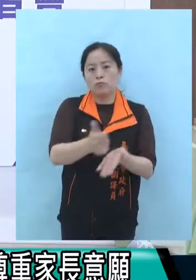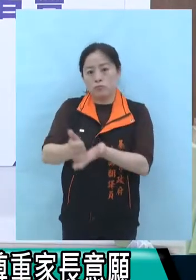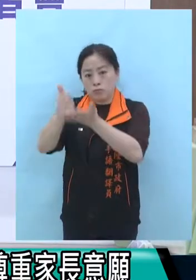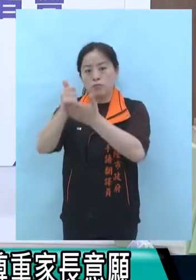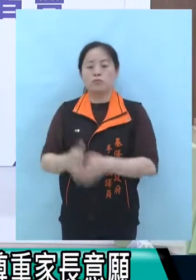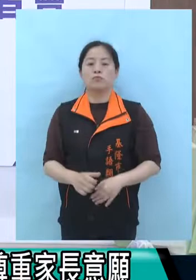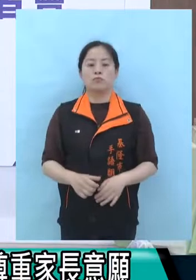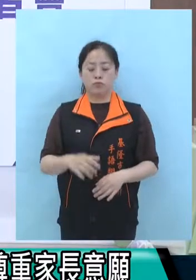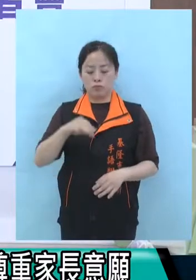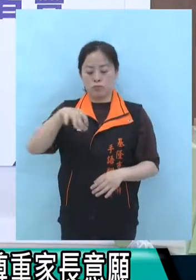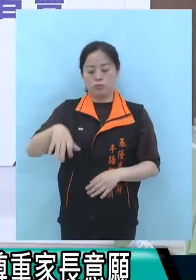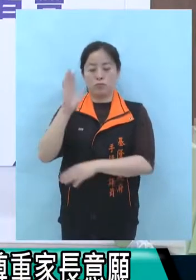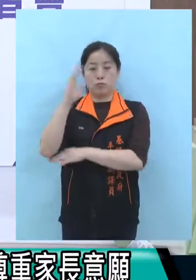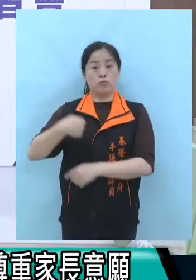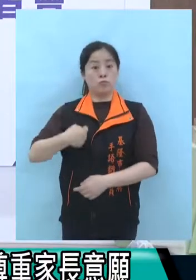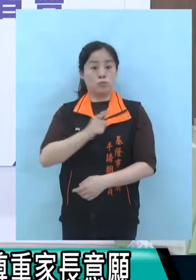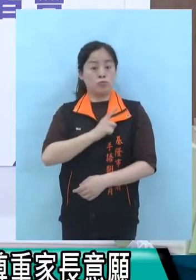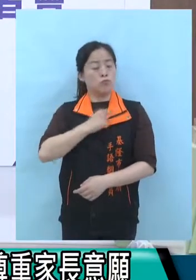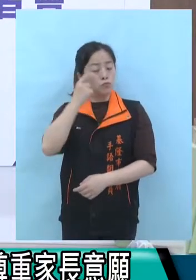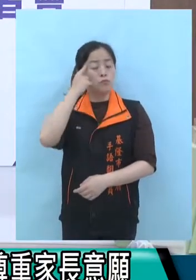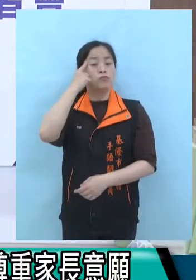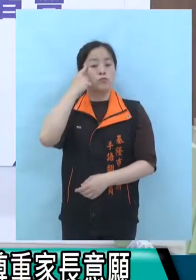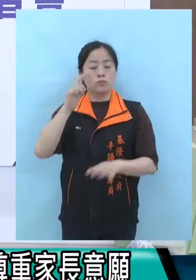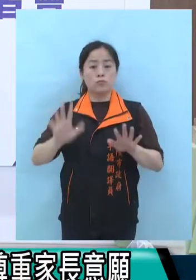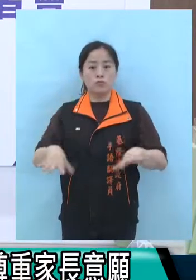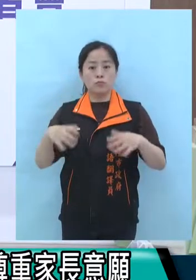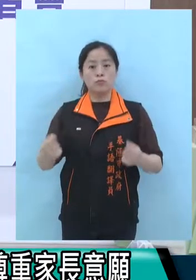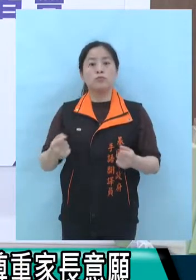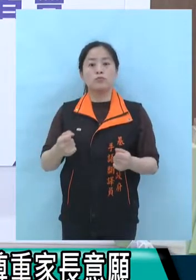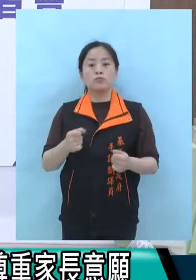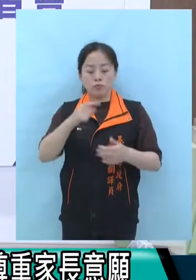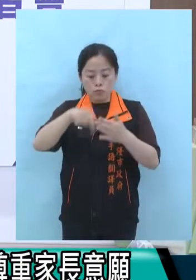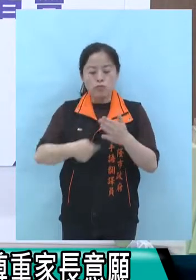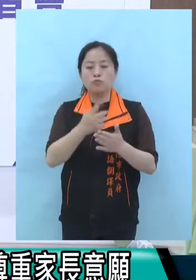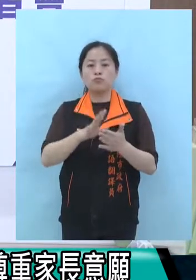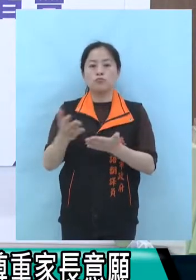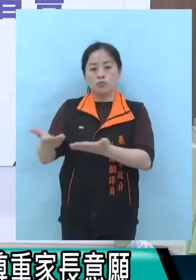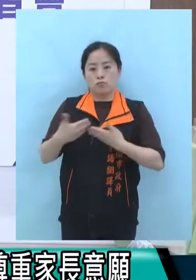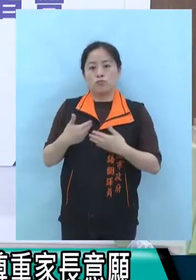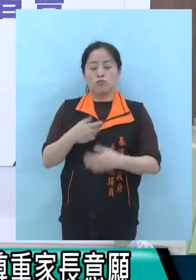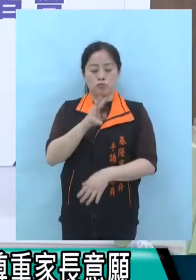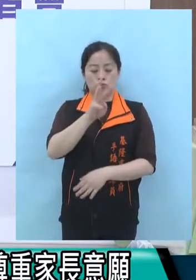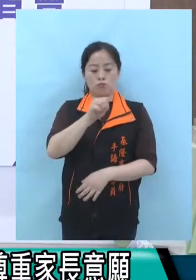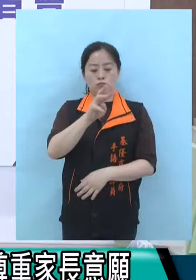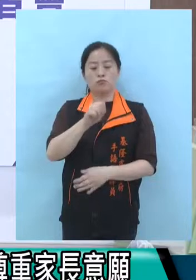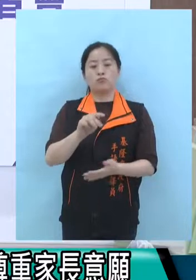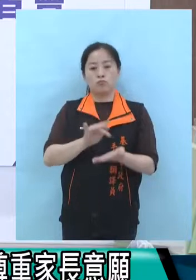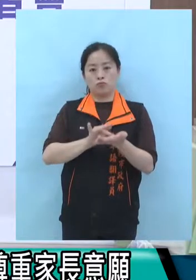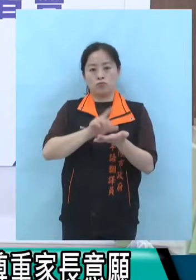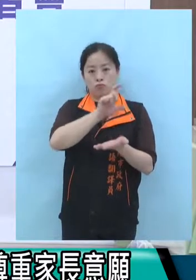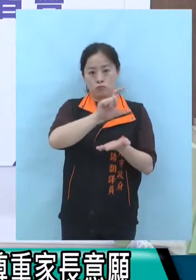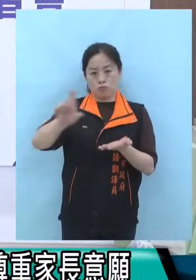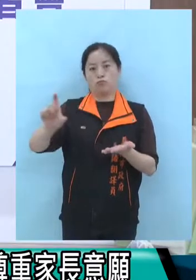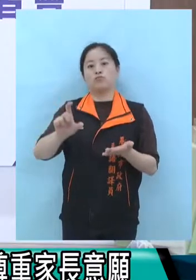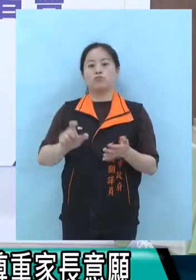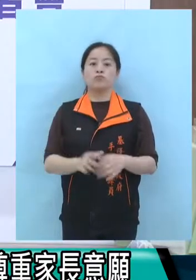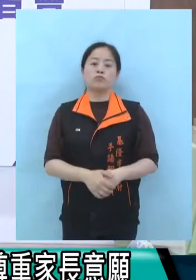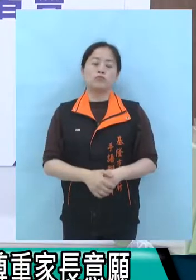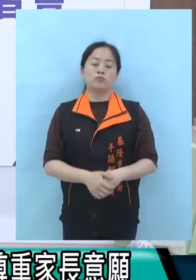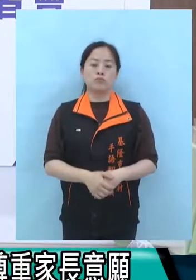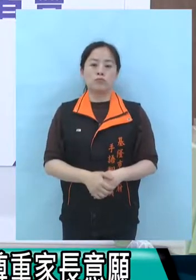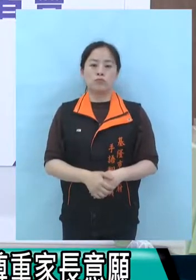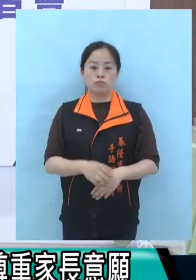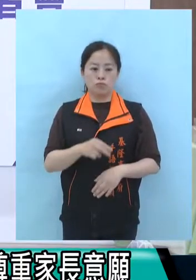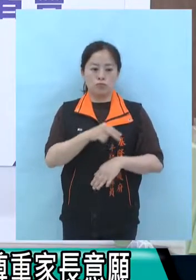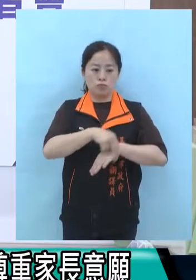过就地方政府来讲我们目前是只有接到莫德纳疫苗的这样子一个接种的一个